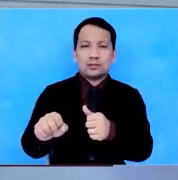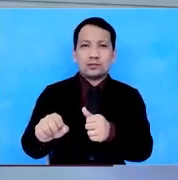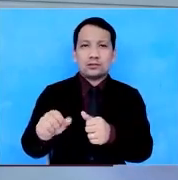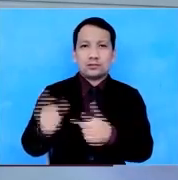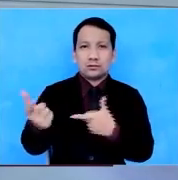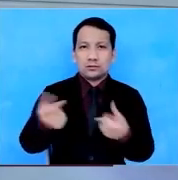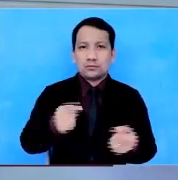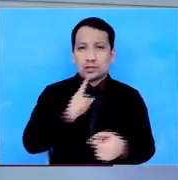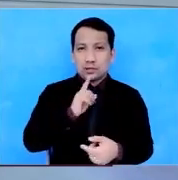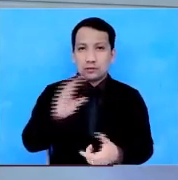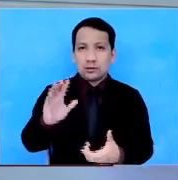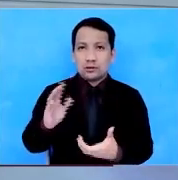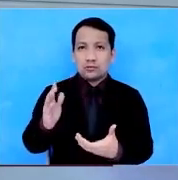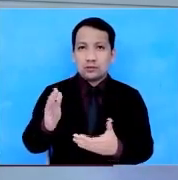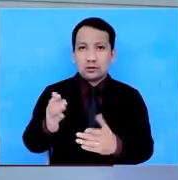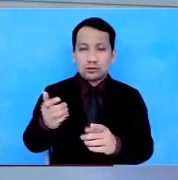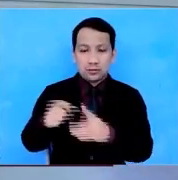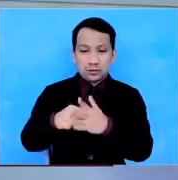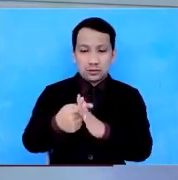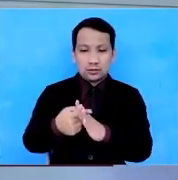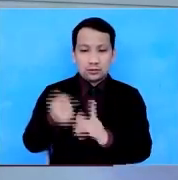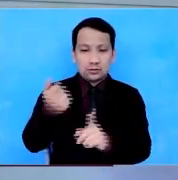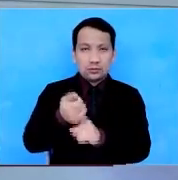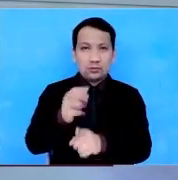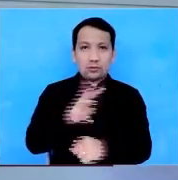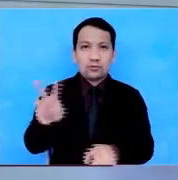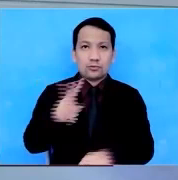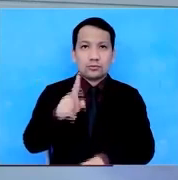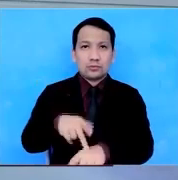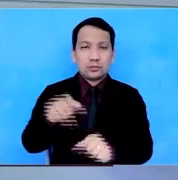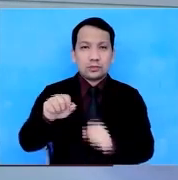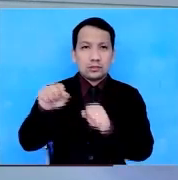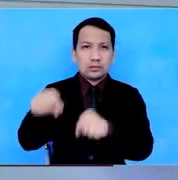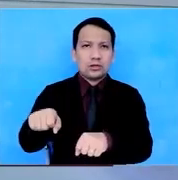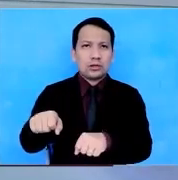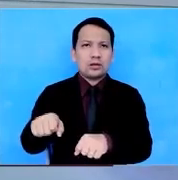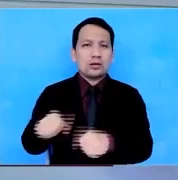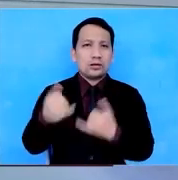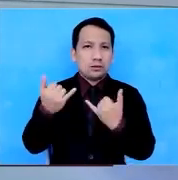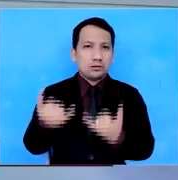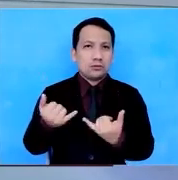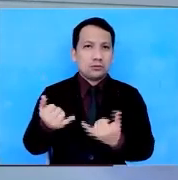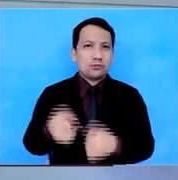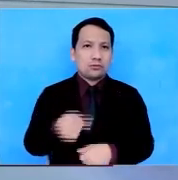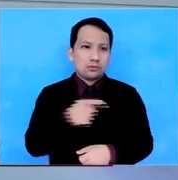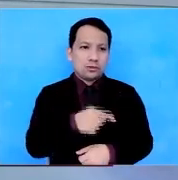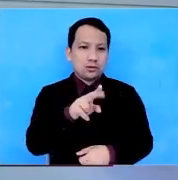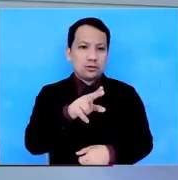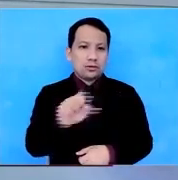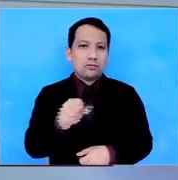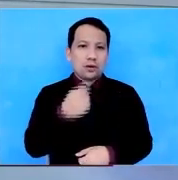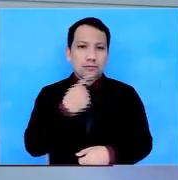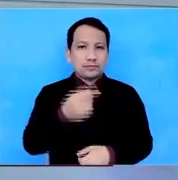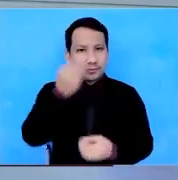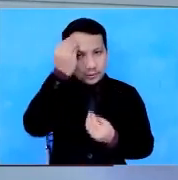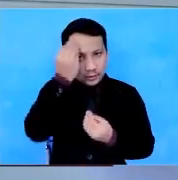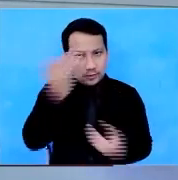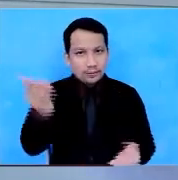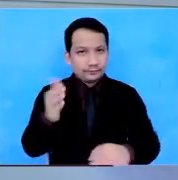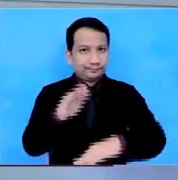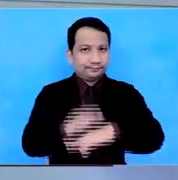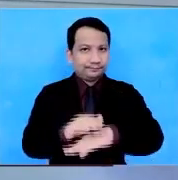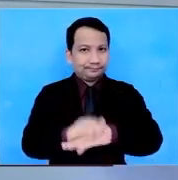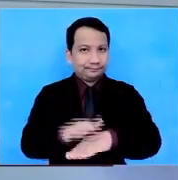basta-basta kung sakaling sumiklab ang digmaan sa West Philippine Sea. Pero po sa kasong ito, ang U.S. State Department na ang nagpapaalala sa China